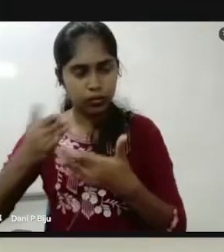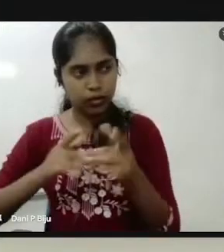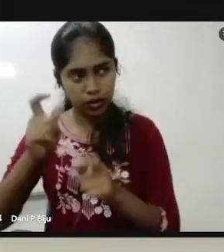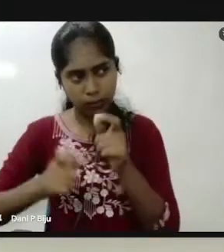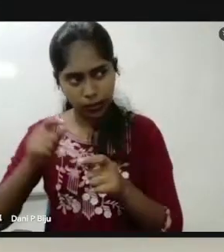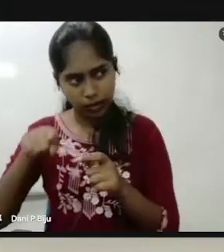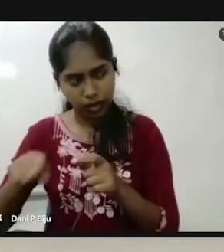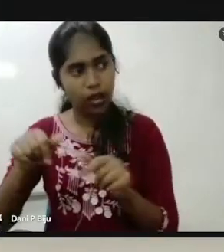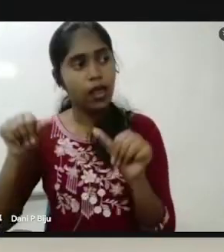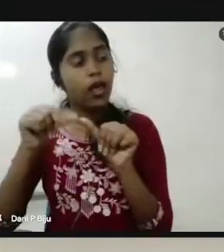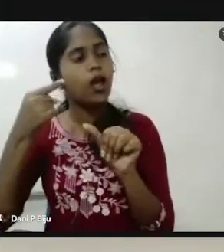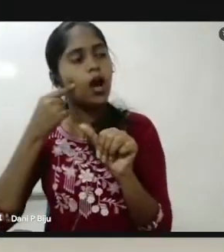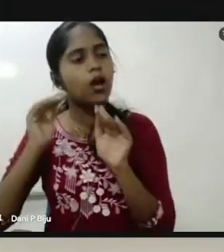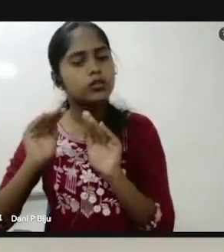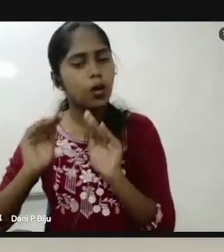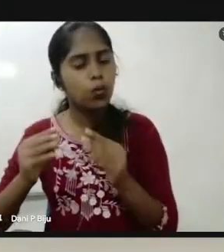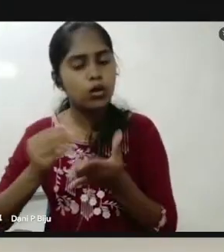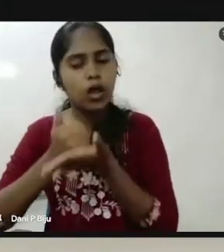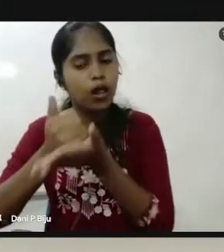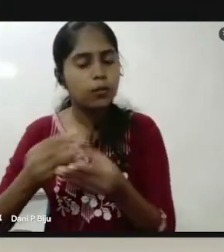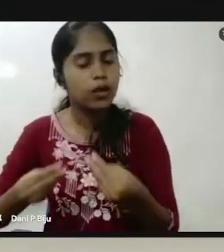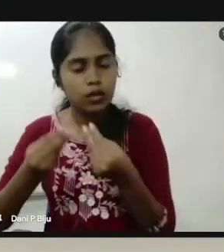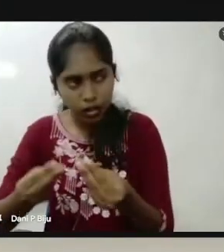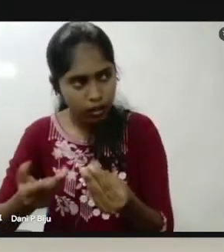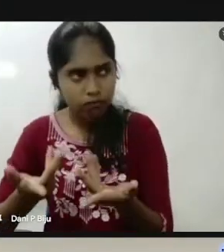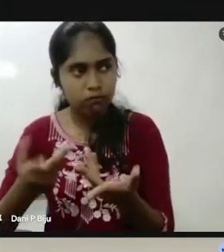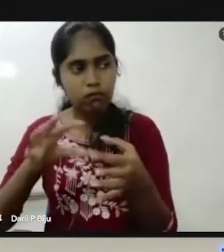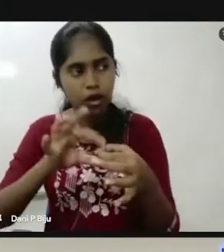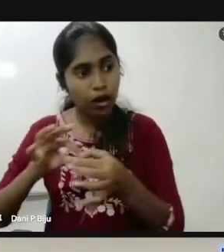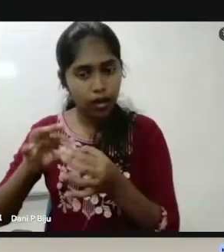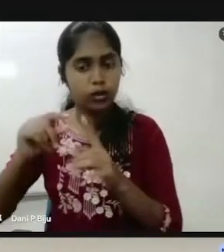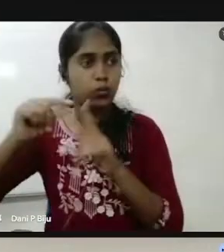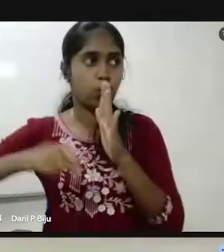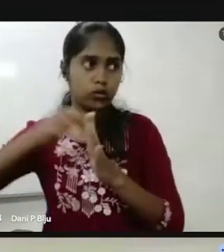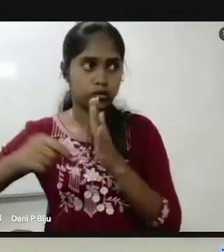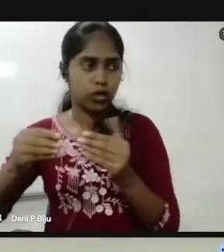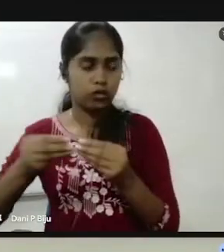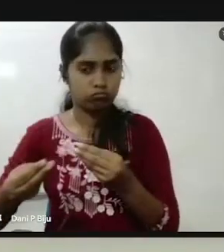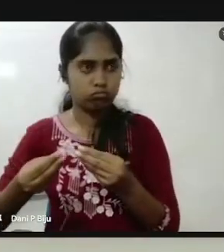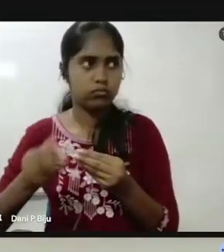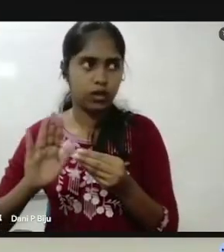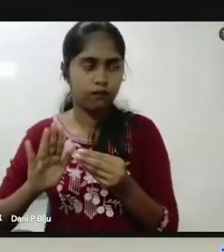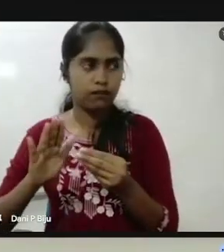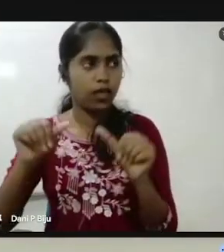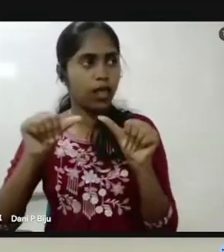റിലേറ്റഡ് സപ്പോർട്ട് കൊടുക്കാൻ എന്തൊക്കെ കൊടുക്കാൻ പറ്റും എന്നുള്ളൊരു സ്റ്റഡി ആയിരുന്നു. അപ്പൊ നമ്മൾ ഈ